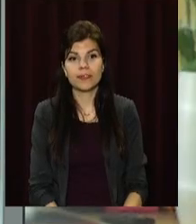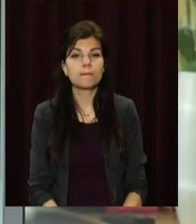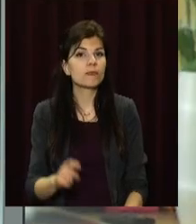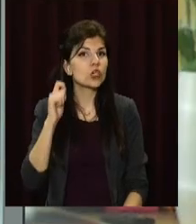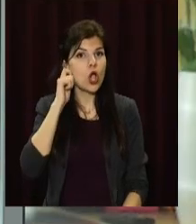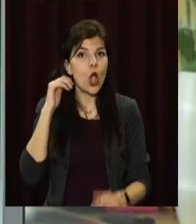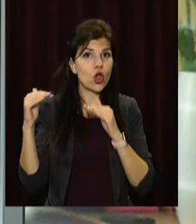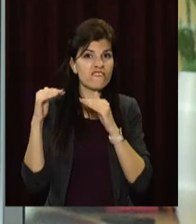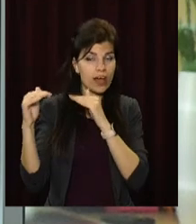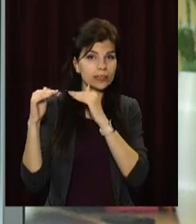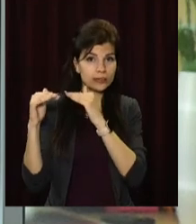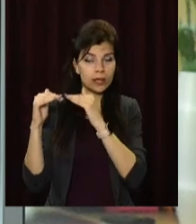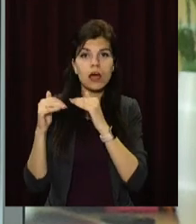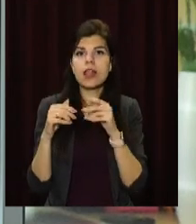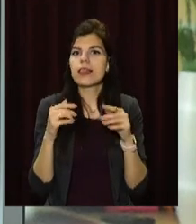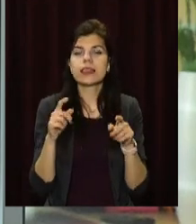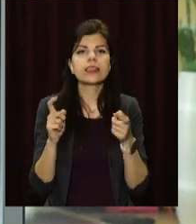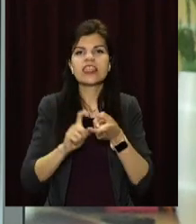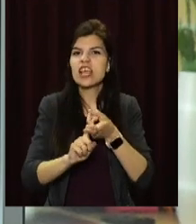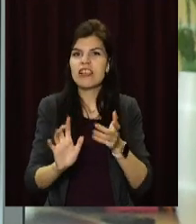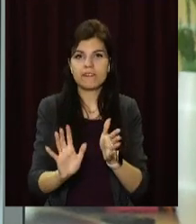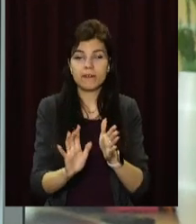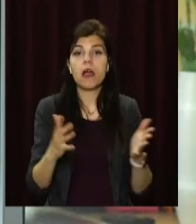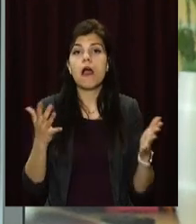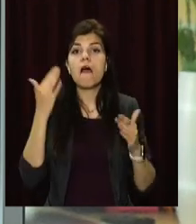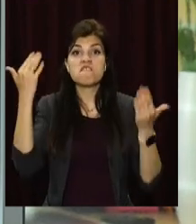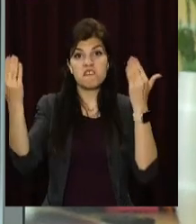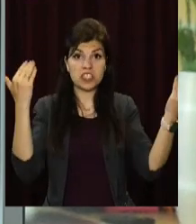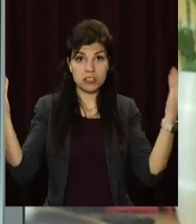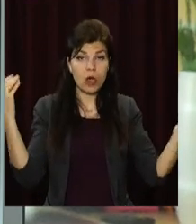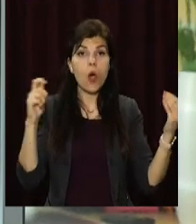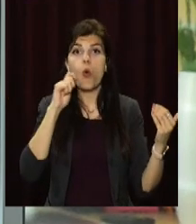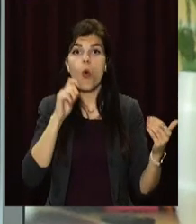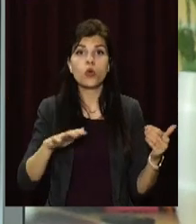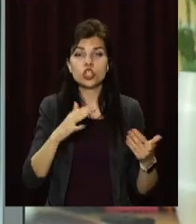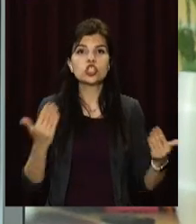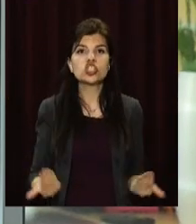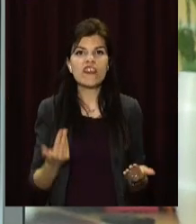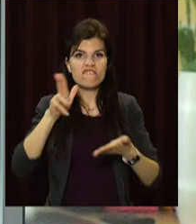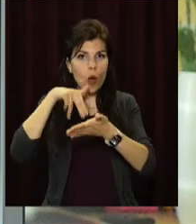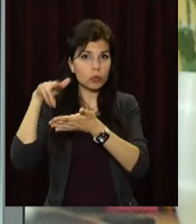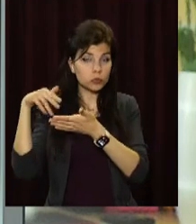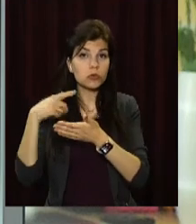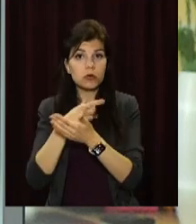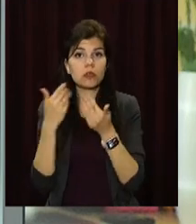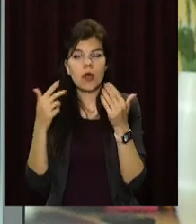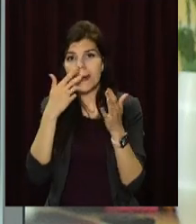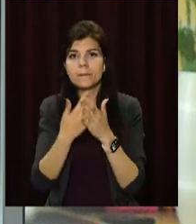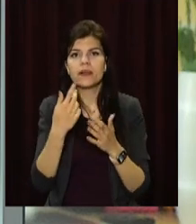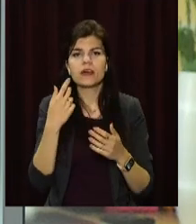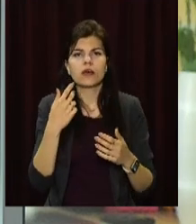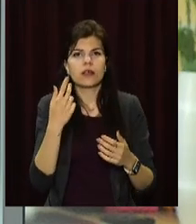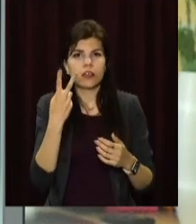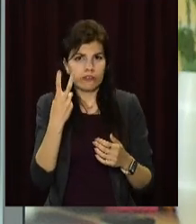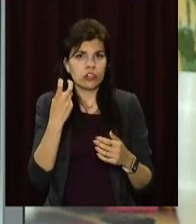Ровесники незалежності. Таку назву має виставка, яка відкрилася в Музеї українського живопису. В експозиції понад 200